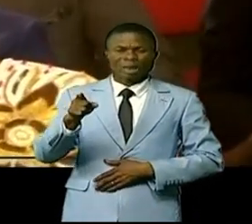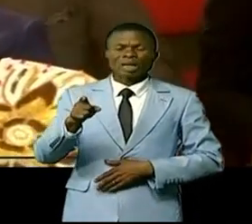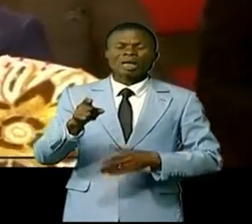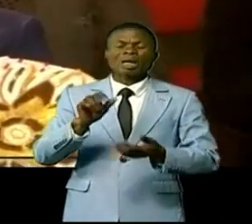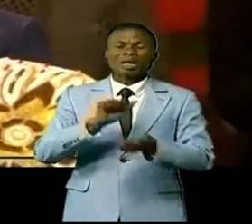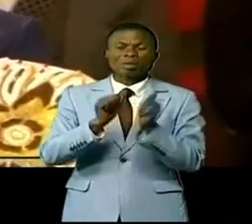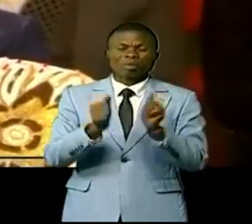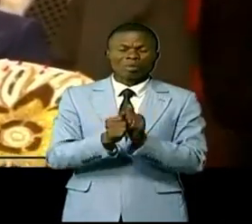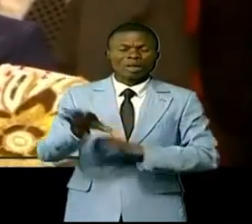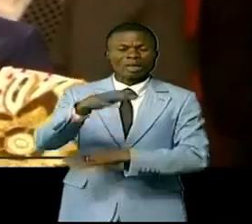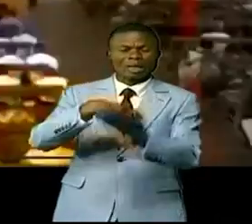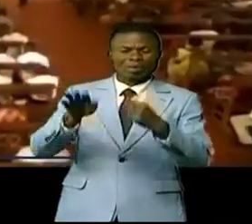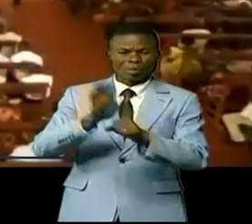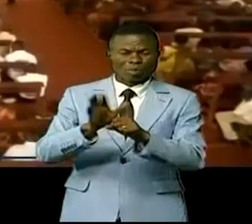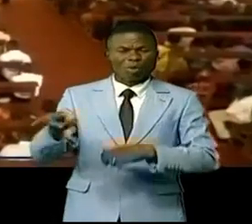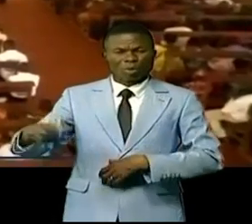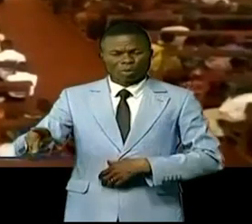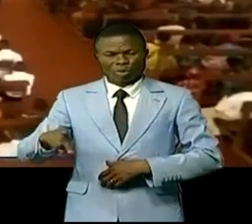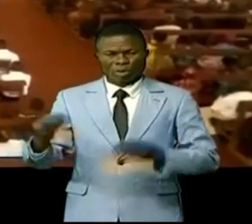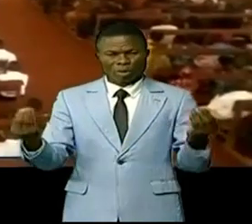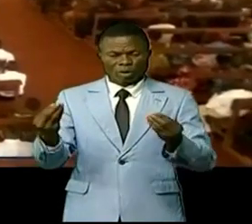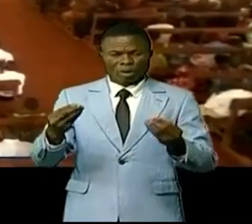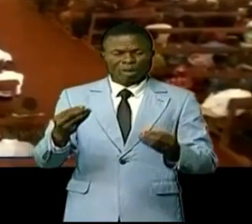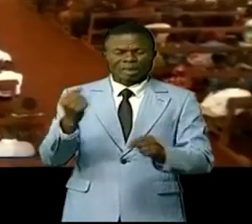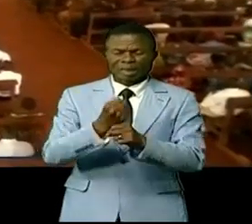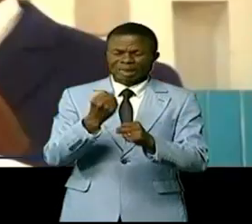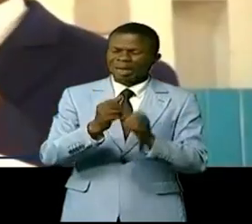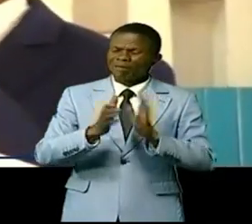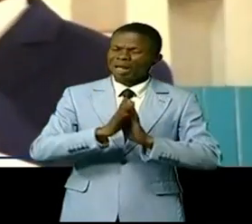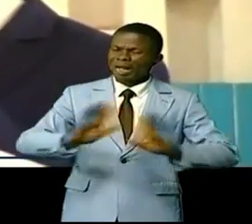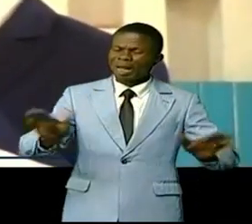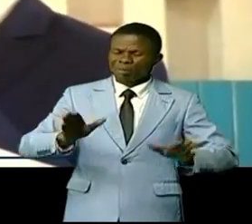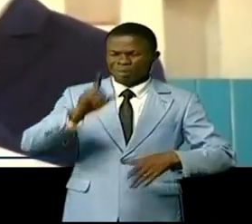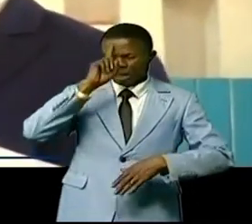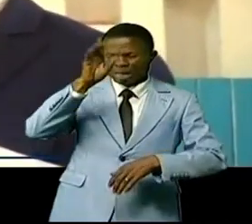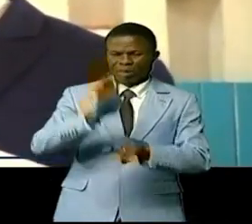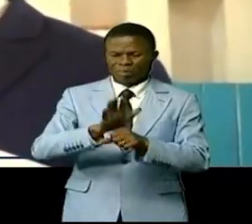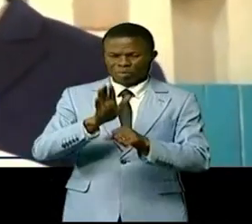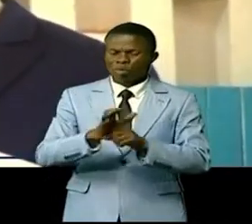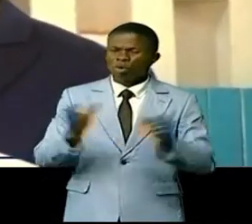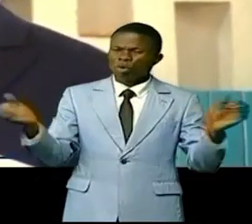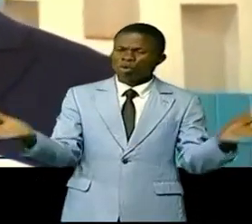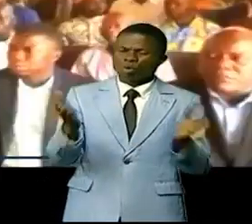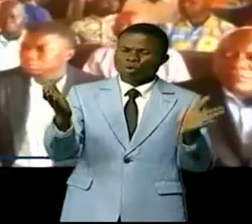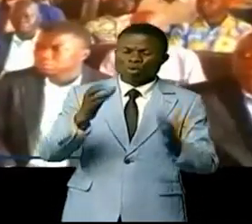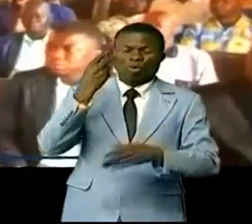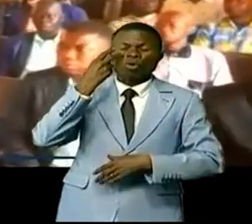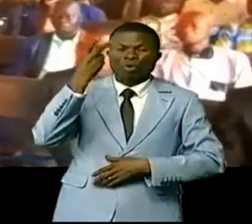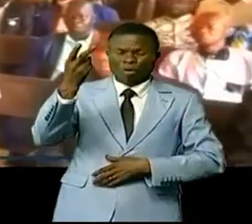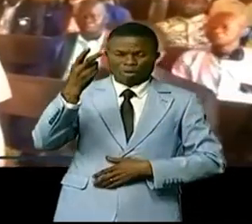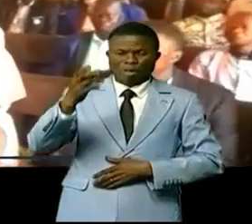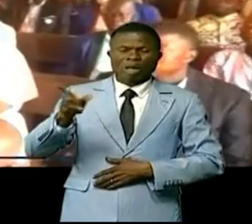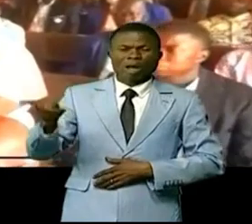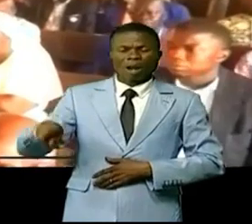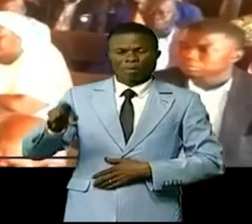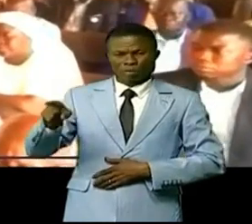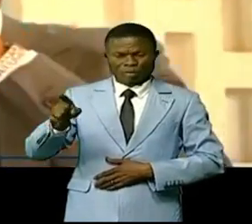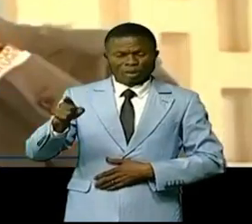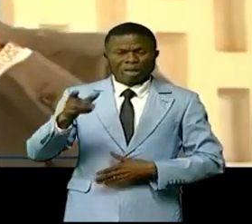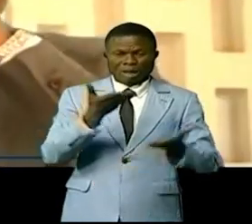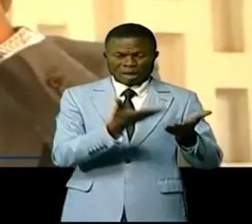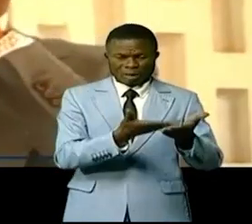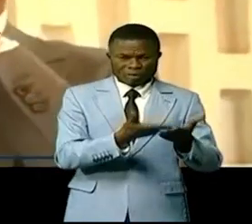gravé pour les Haut-Uele, compte tenu de ses capacités, ses sensibilités et sa vision pour les Haut-Uele. De son